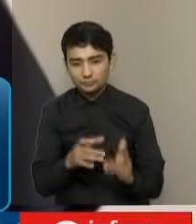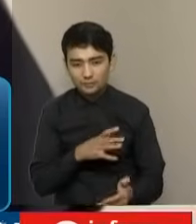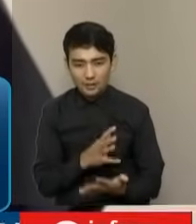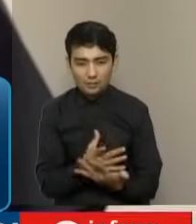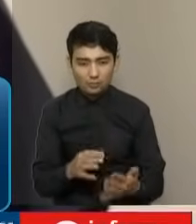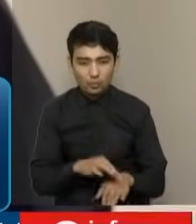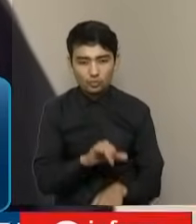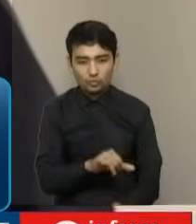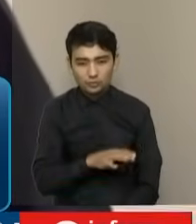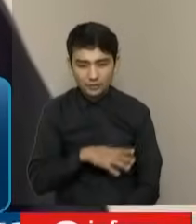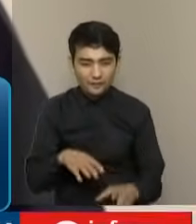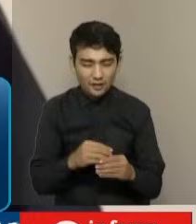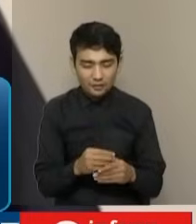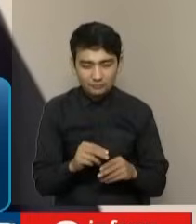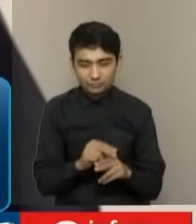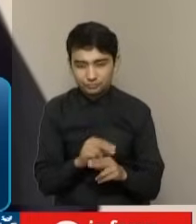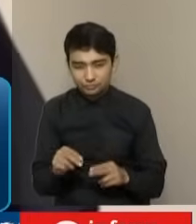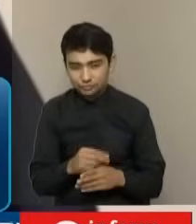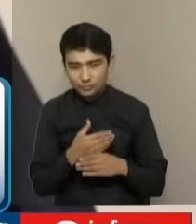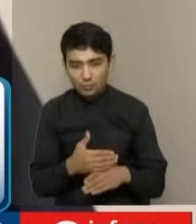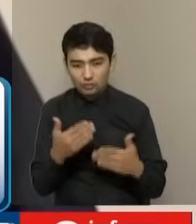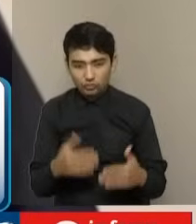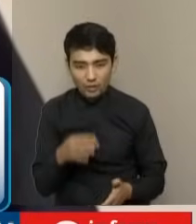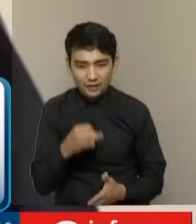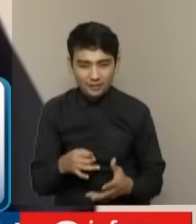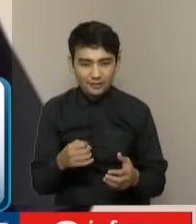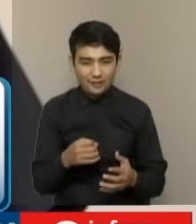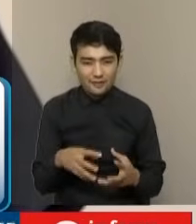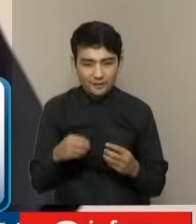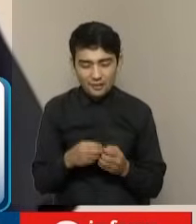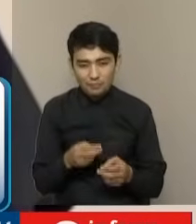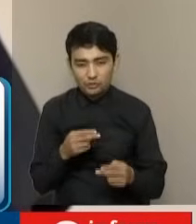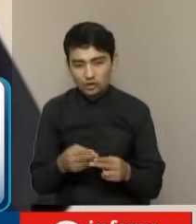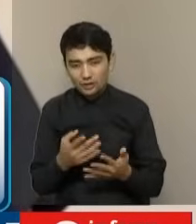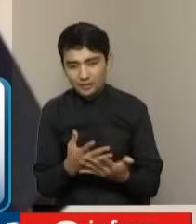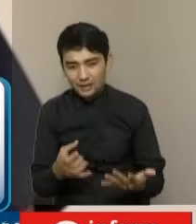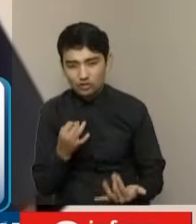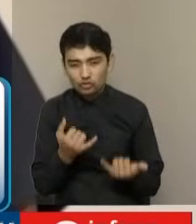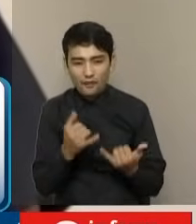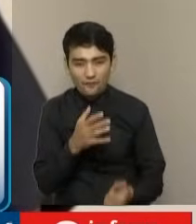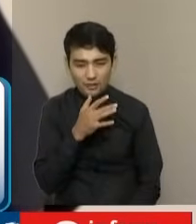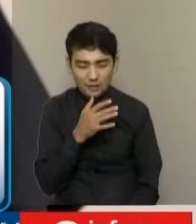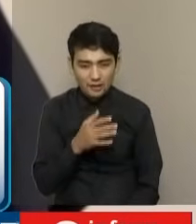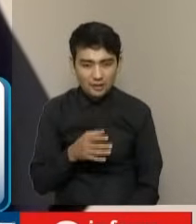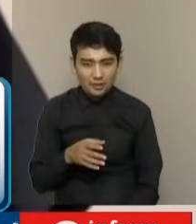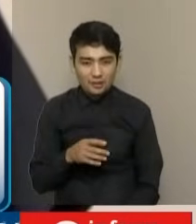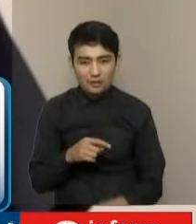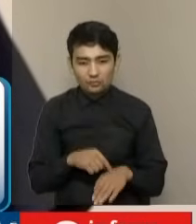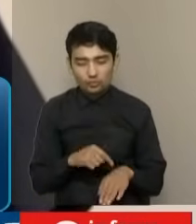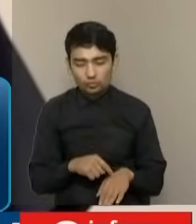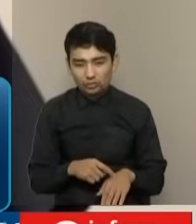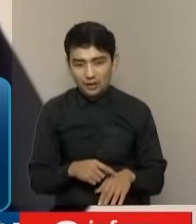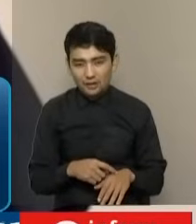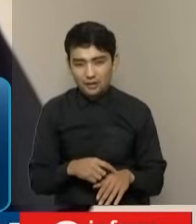политравмой. Оказана вся необходимая медицинская помощь, проведены оперативные вмешательства. В настоящее время состояние больного тяжелое